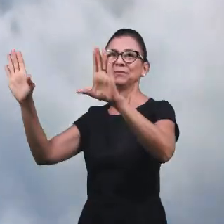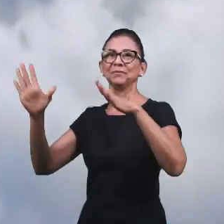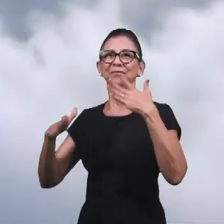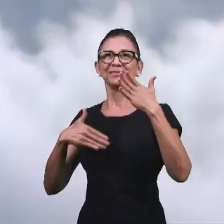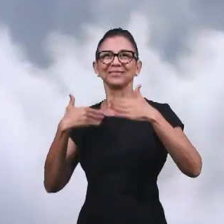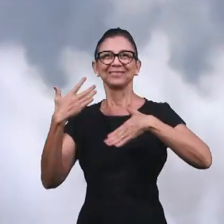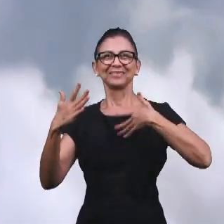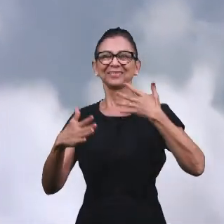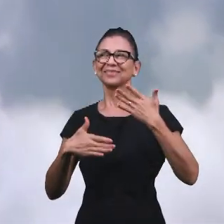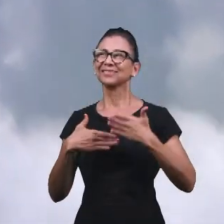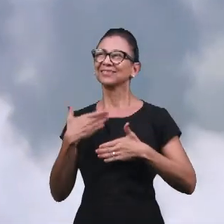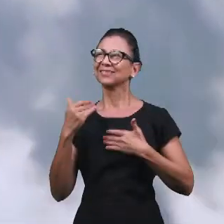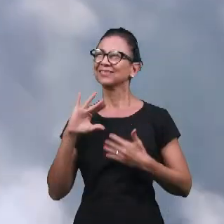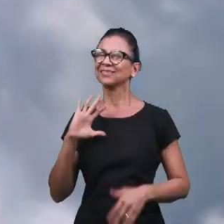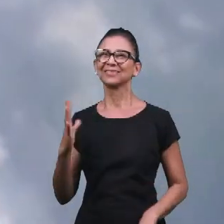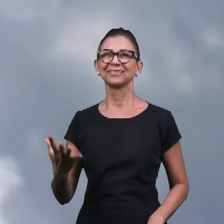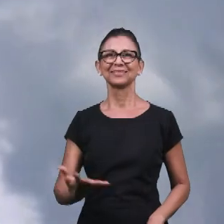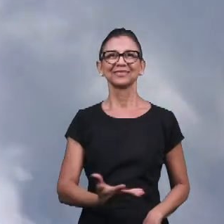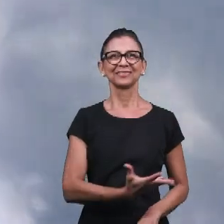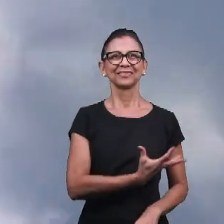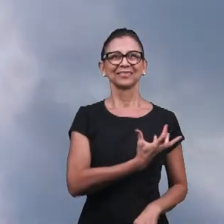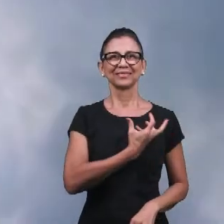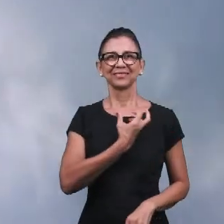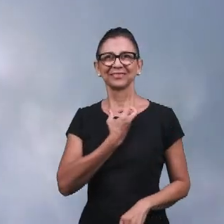я встречусь с ним.